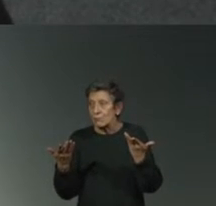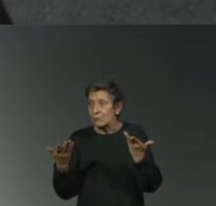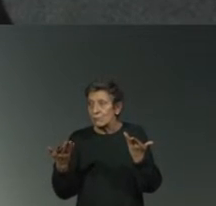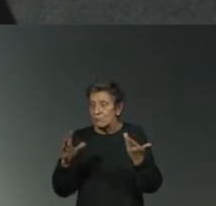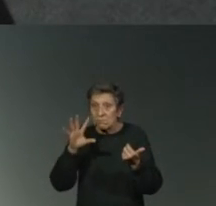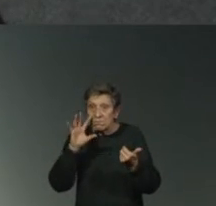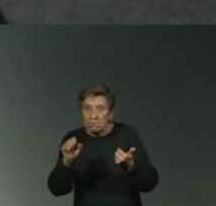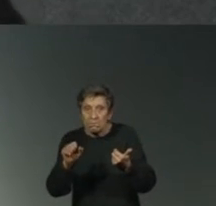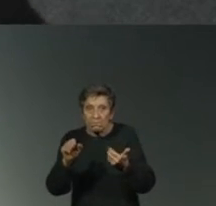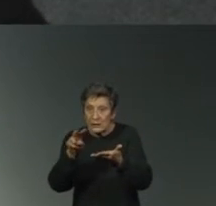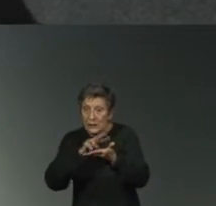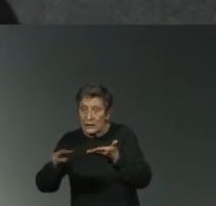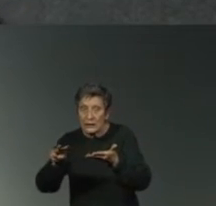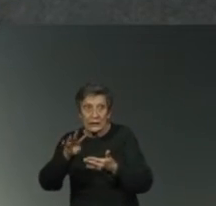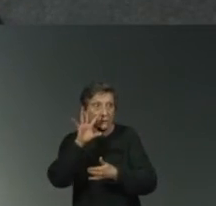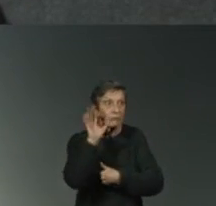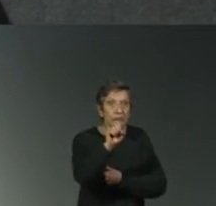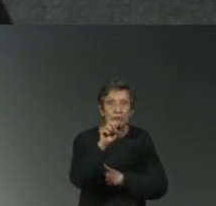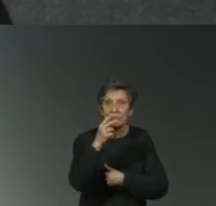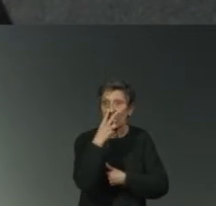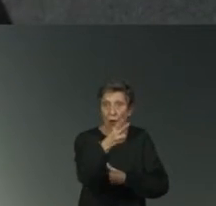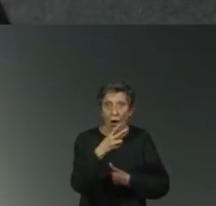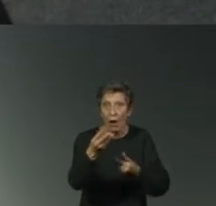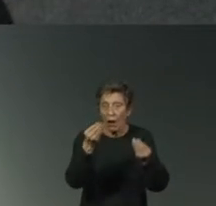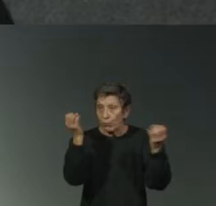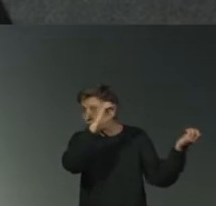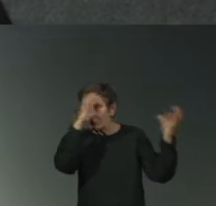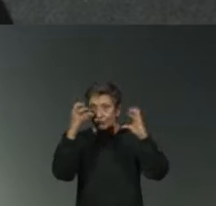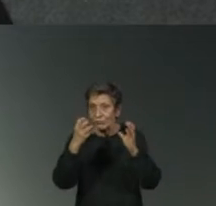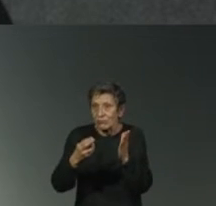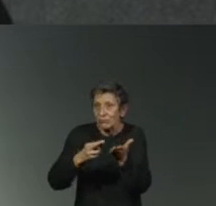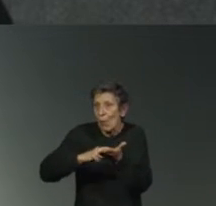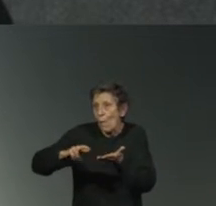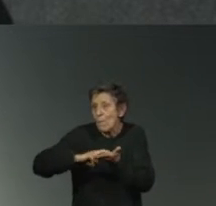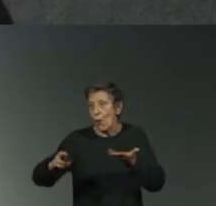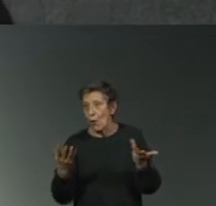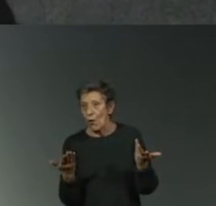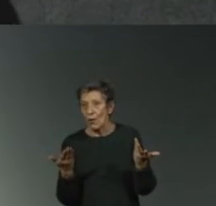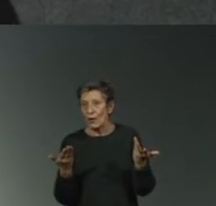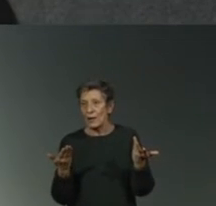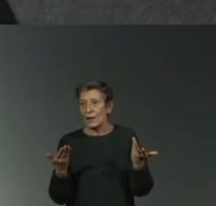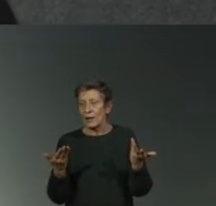qui est le déclencheur du roman? Et est-ce que, enfin, là c'est quand même une longue question,